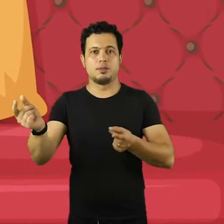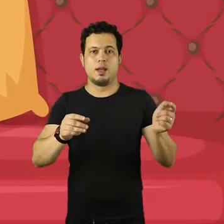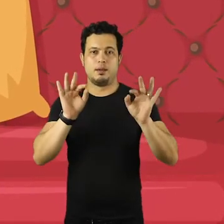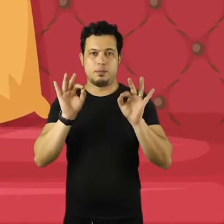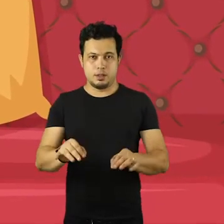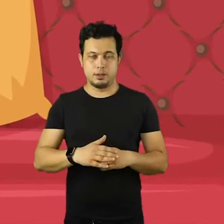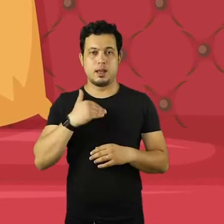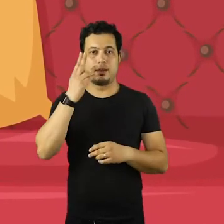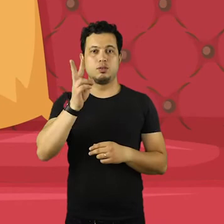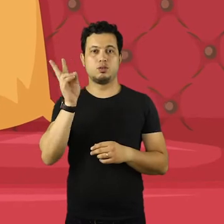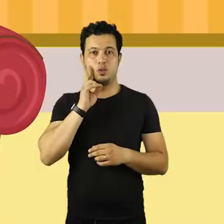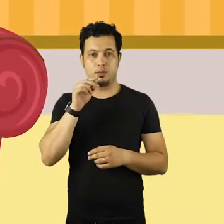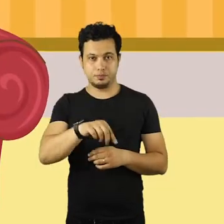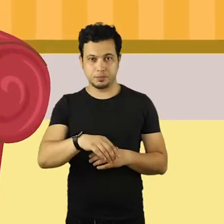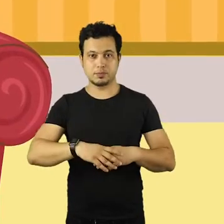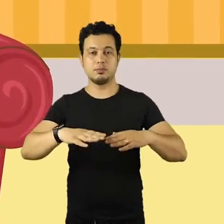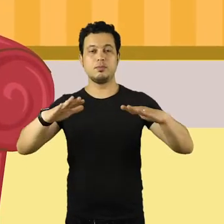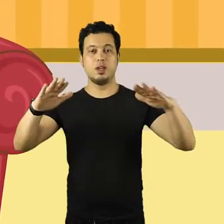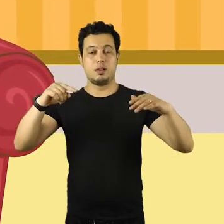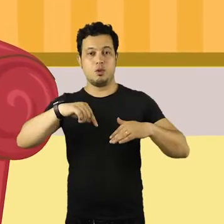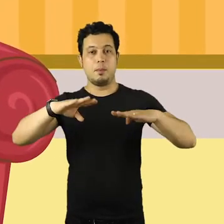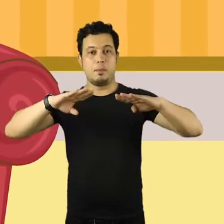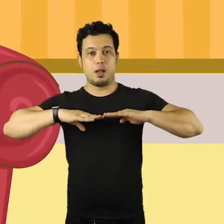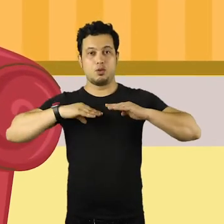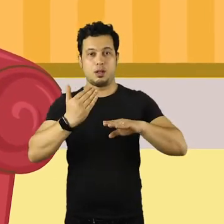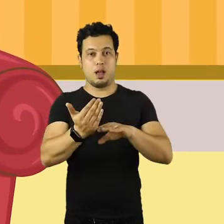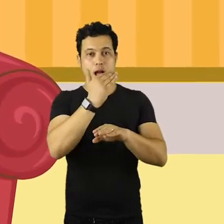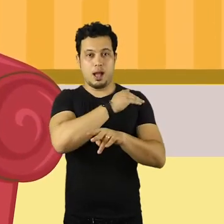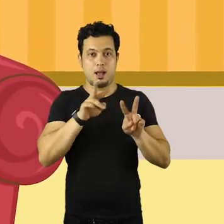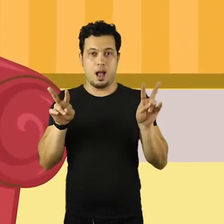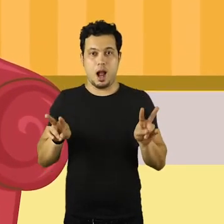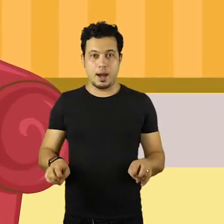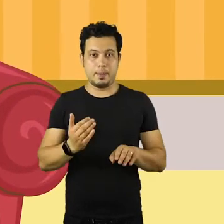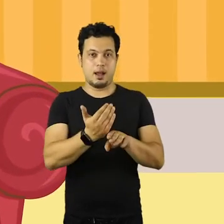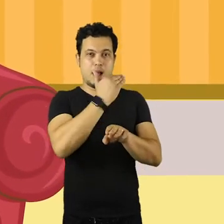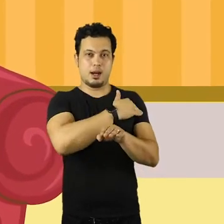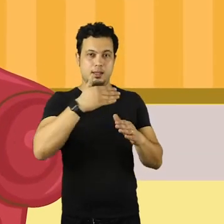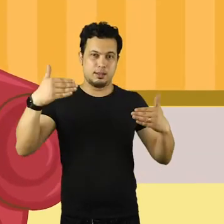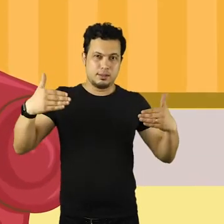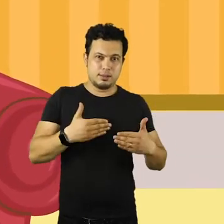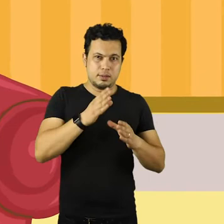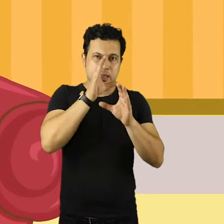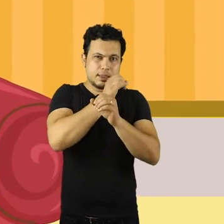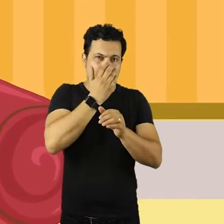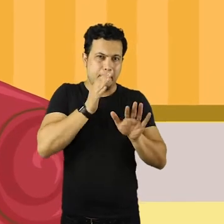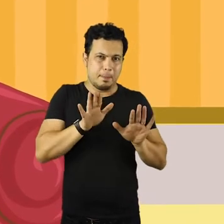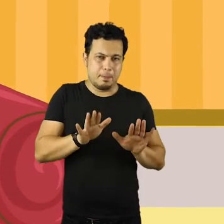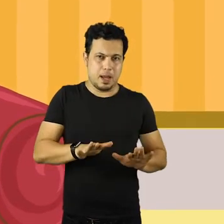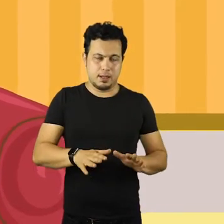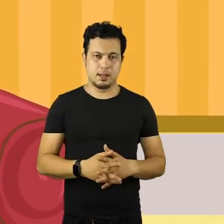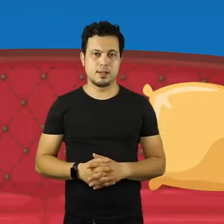En sonunda balkondaki kanepenin arkasına saklanmayı akıl ettiler. Orada kafalarını eğip beklemeye